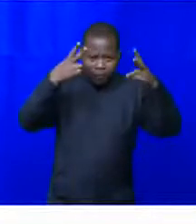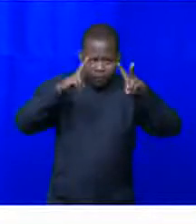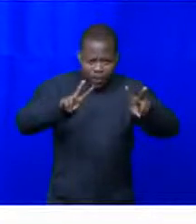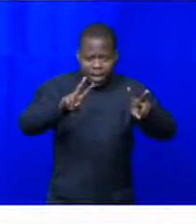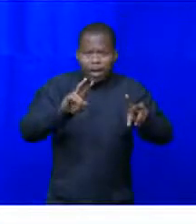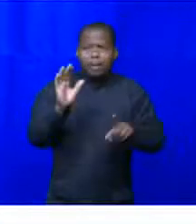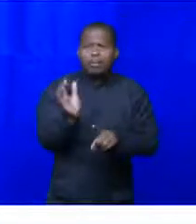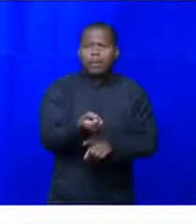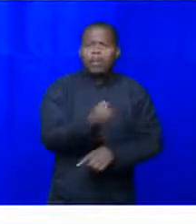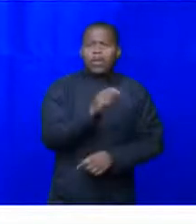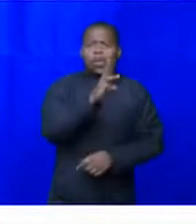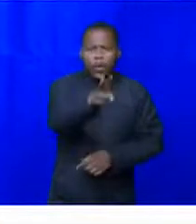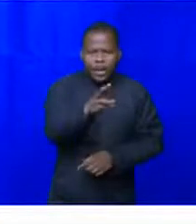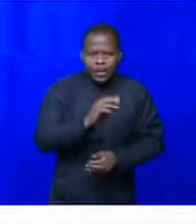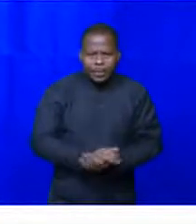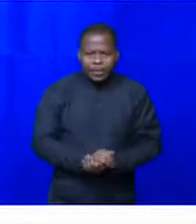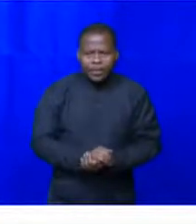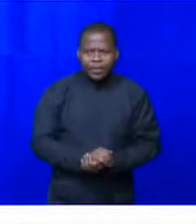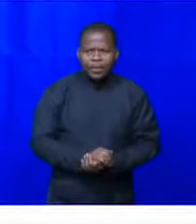kuhola ngale ndlela